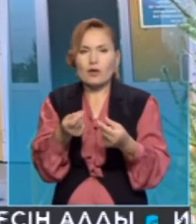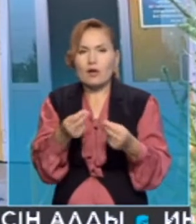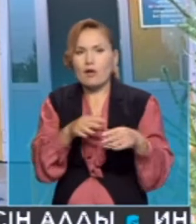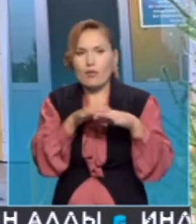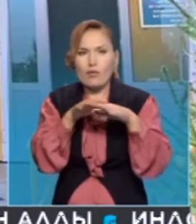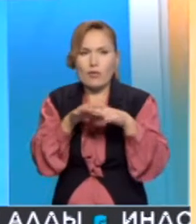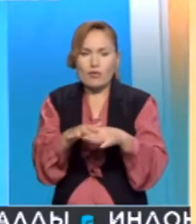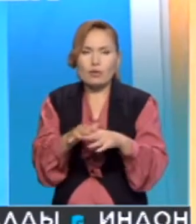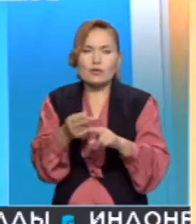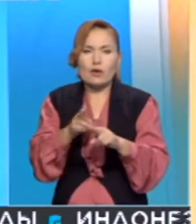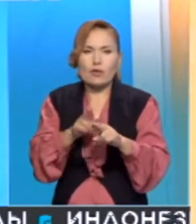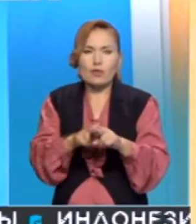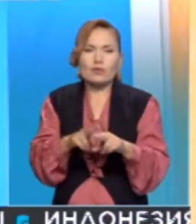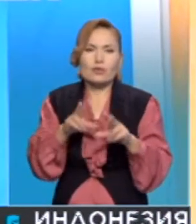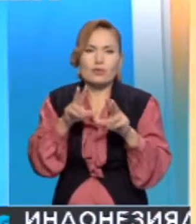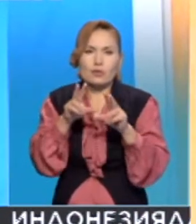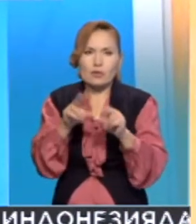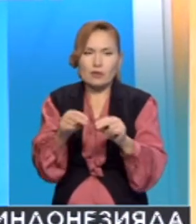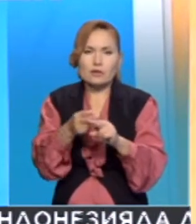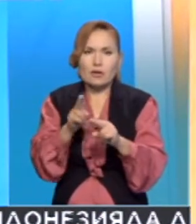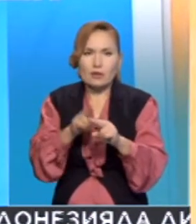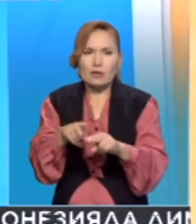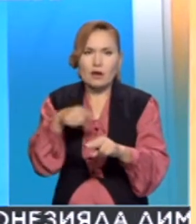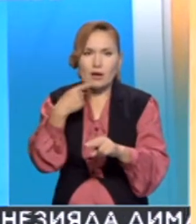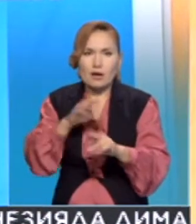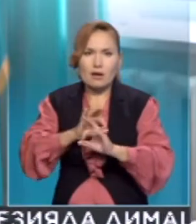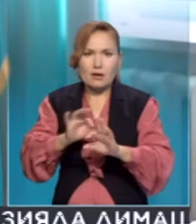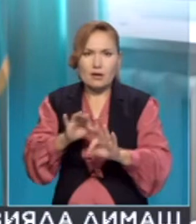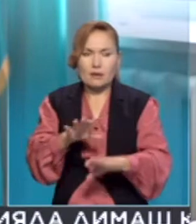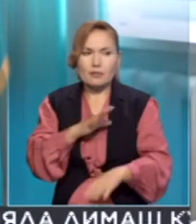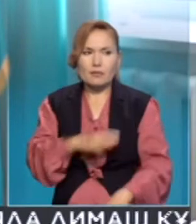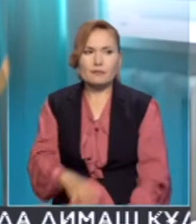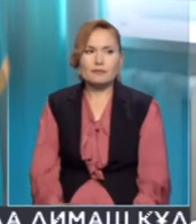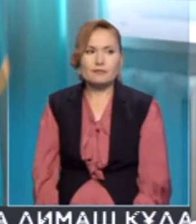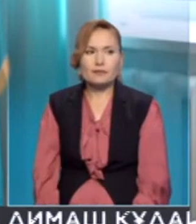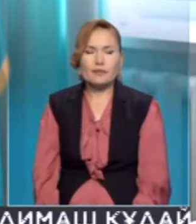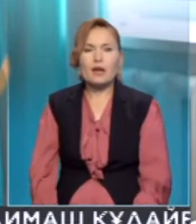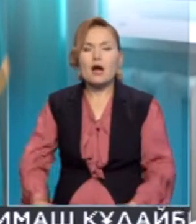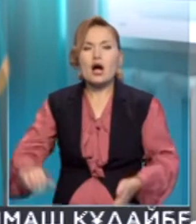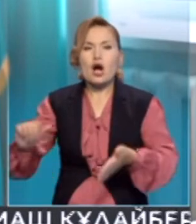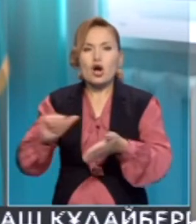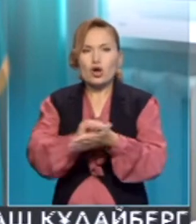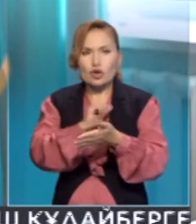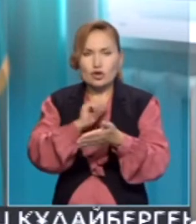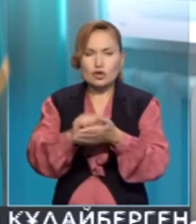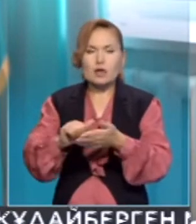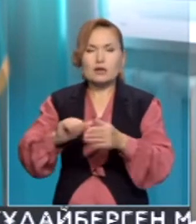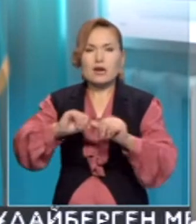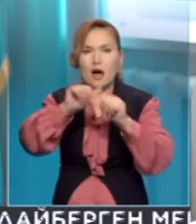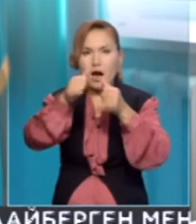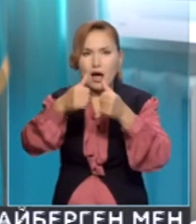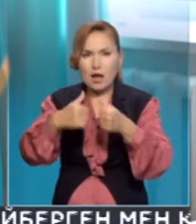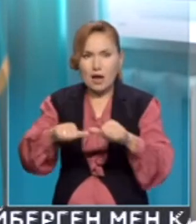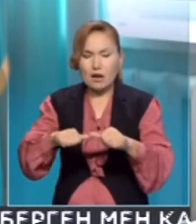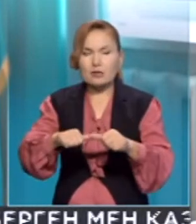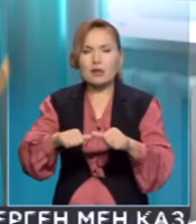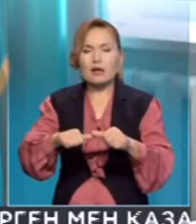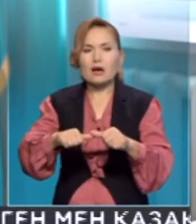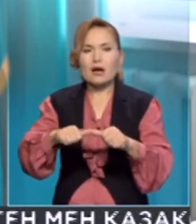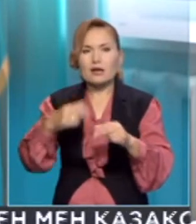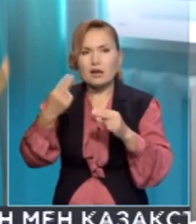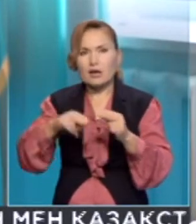жобалық сметалық құжатты дайындап жатқандығын жеткізді. Құжат нақты аяқталғаннан кейін бюджетке өтінім